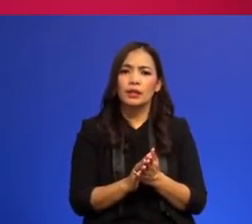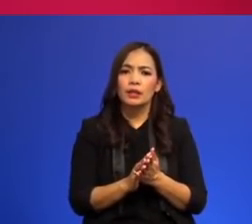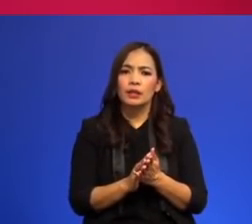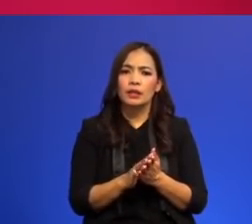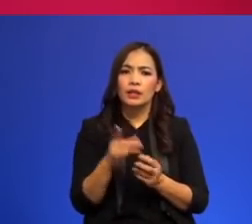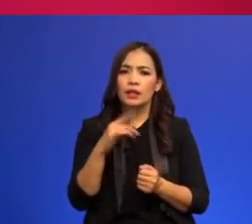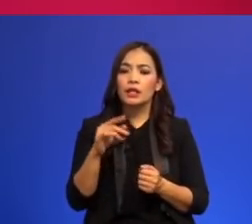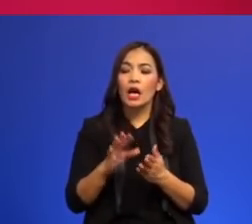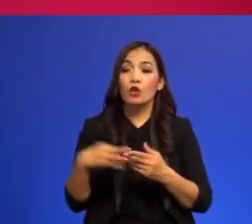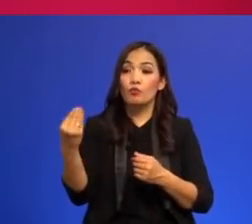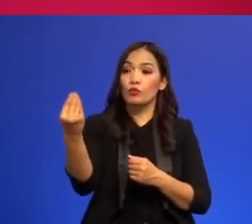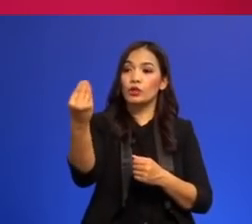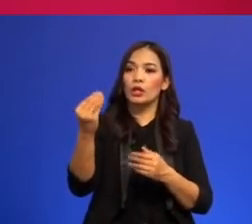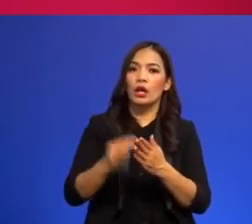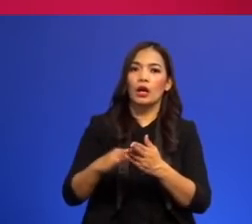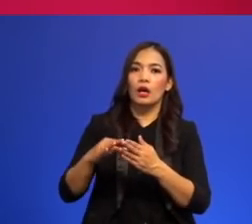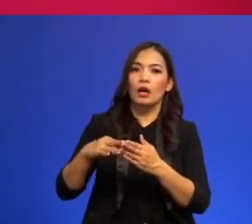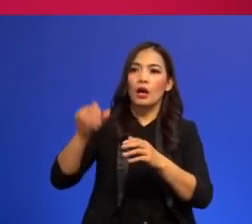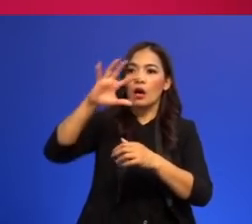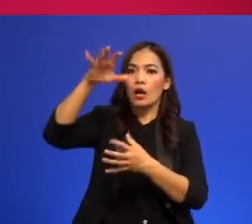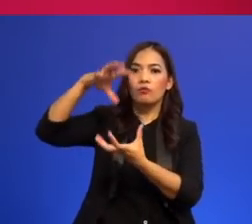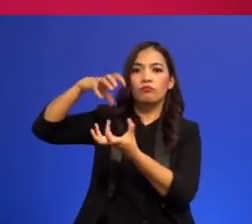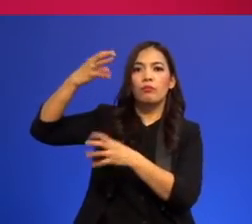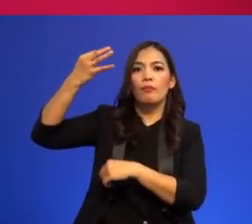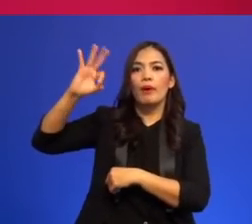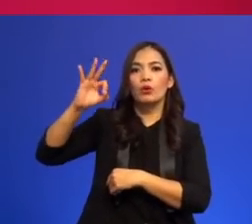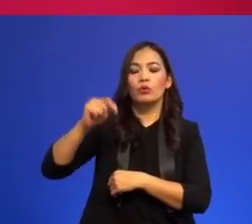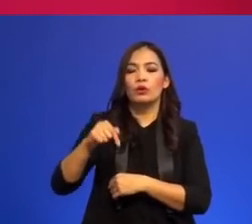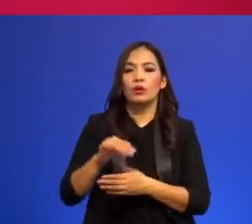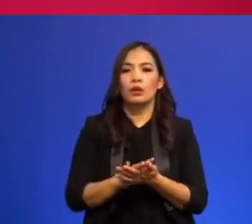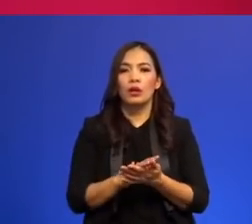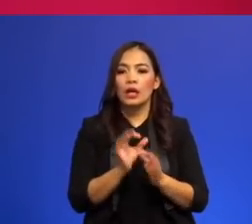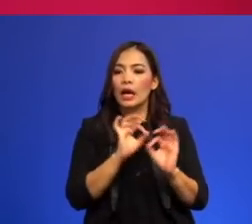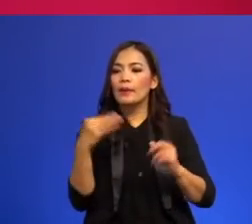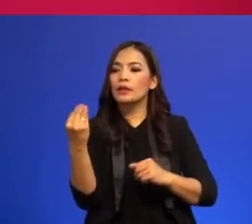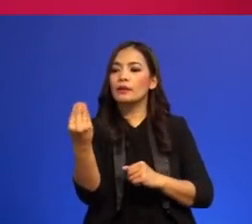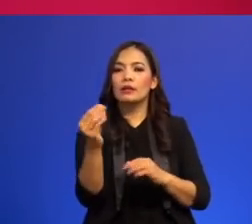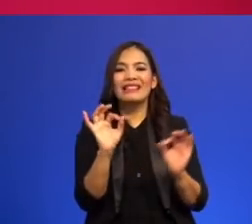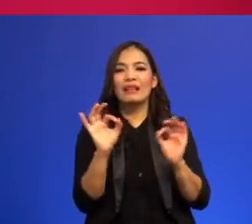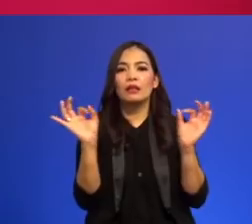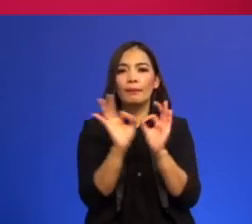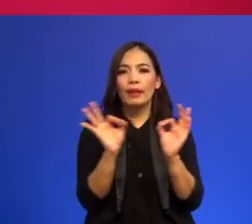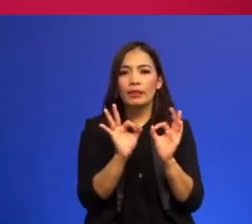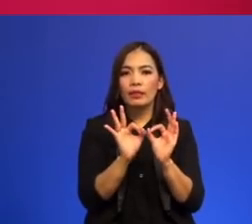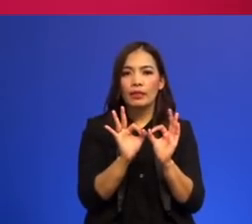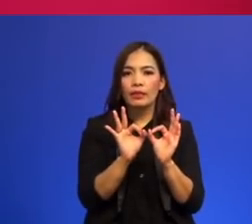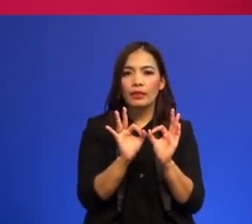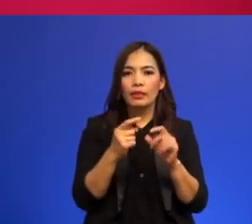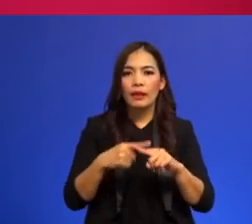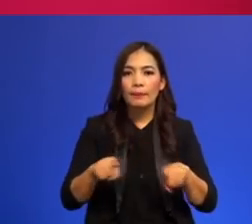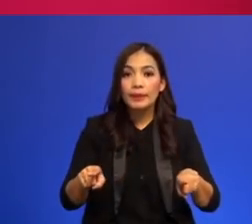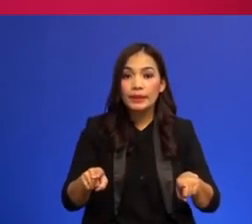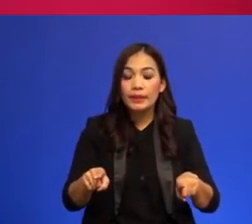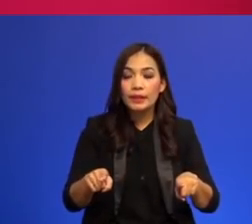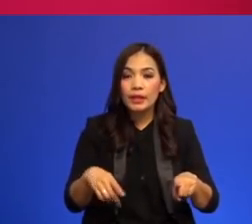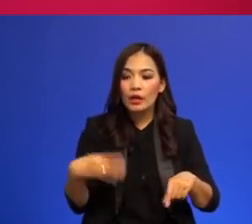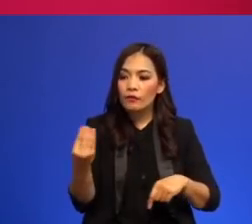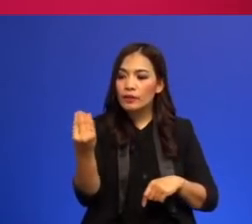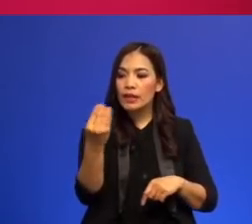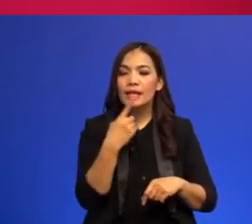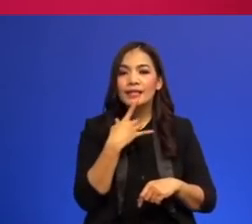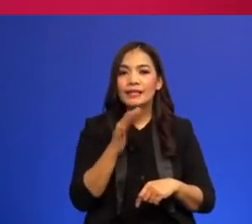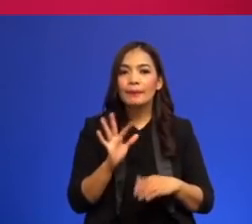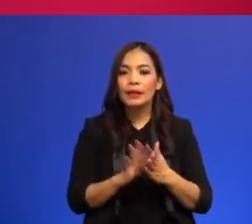kembali ke wisata kekal. Istilah wisata apa tepat Pak? Ya enggak tepat juga sih sebenarnya. Wisata kan